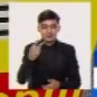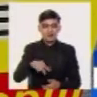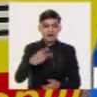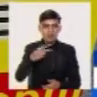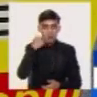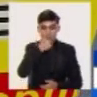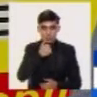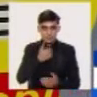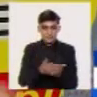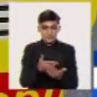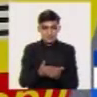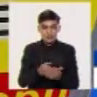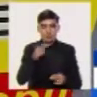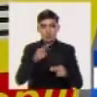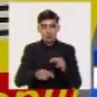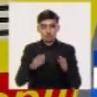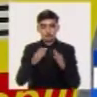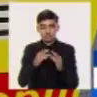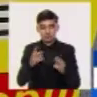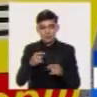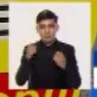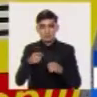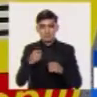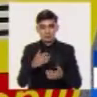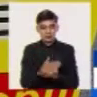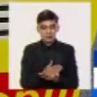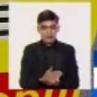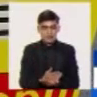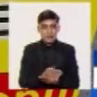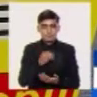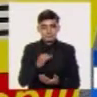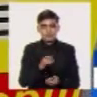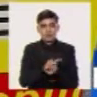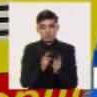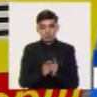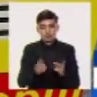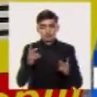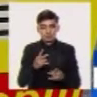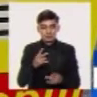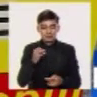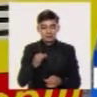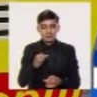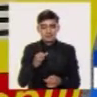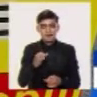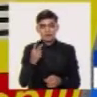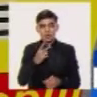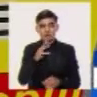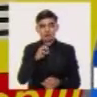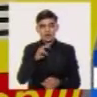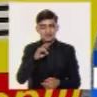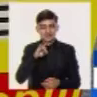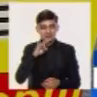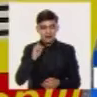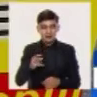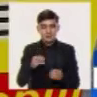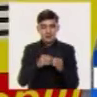2021-2022 жылғы аяқталатын үйлерін сатып жатыр. Керісінше, екінші нарықтағы 10 жылдан